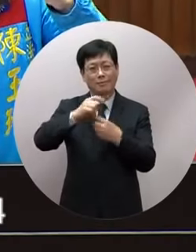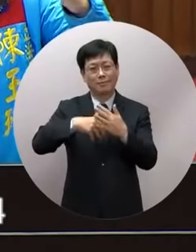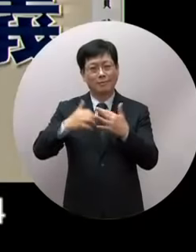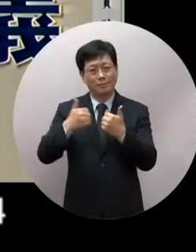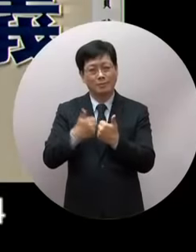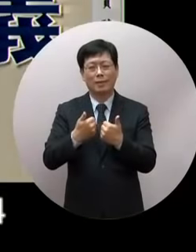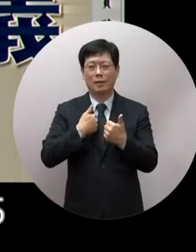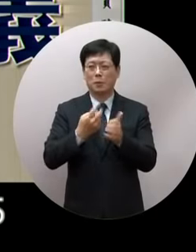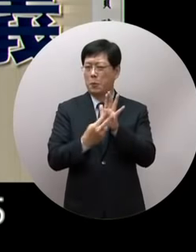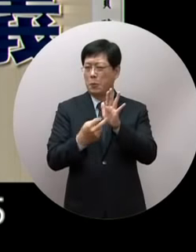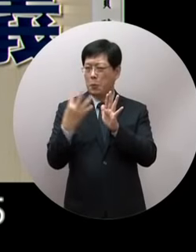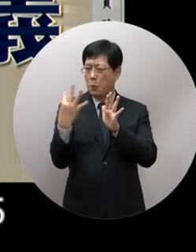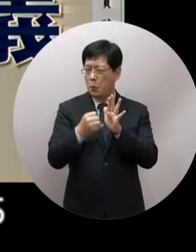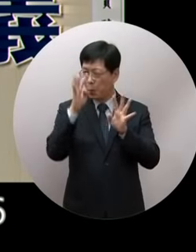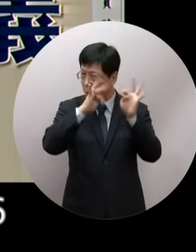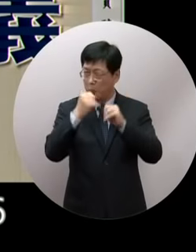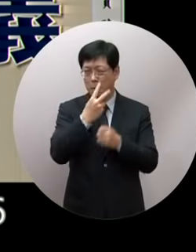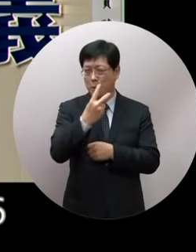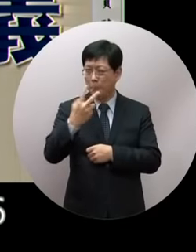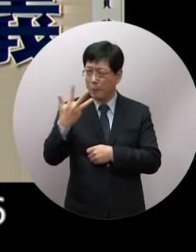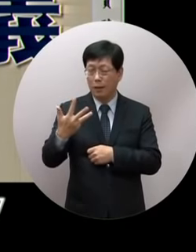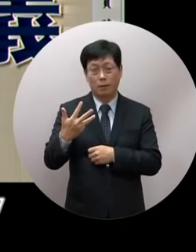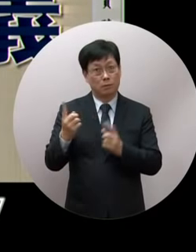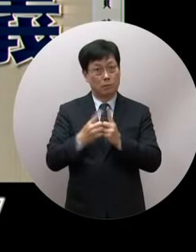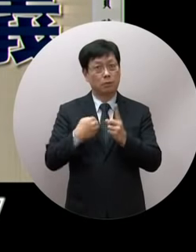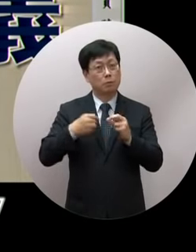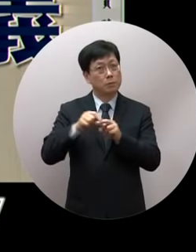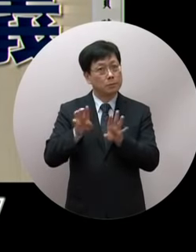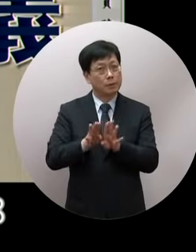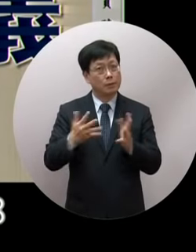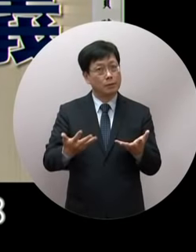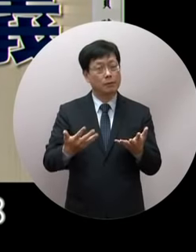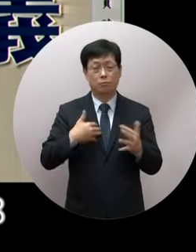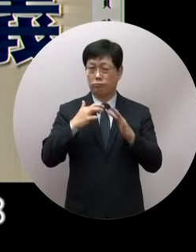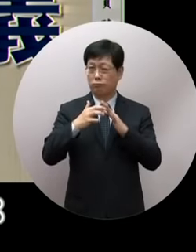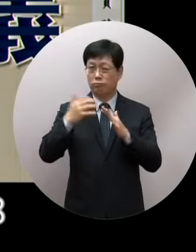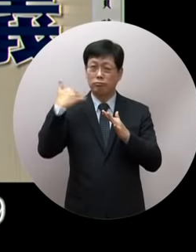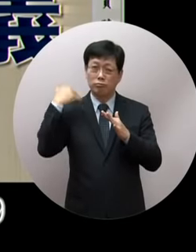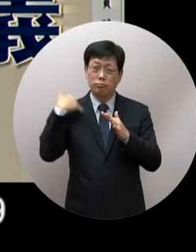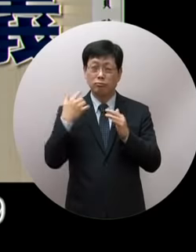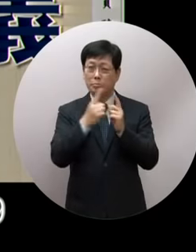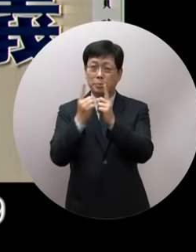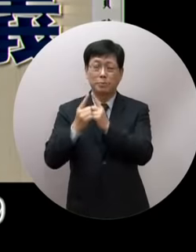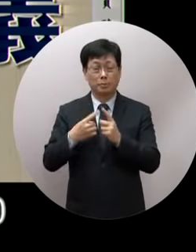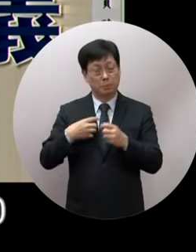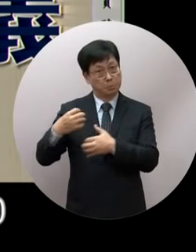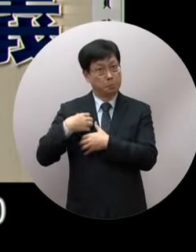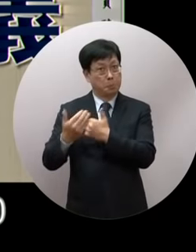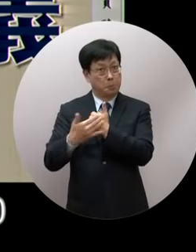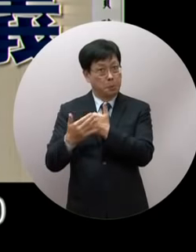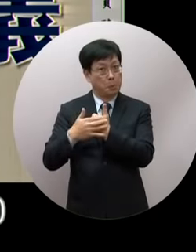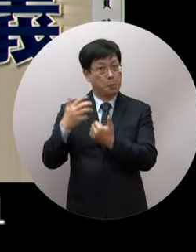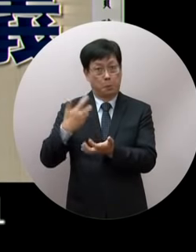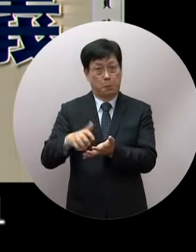了很多这个转型正义的事情，调查什么228哈。那对我们金门人来讲，那战争期间除了国军帮了我们很多忙以外